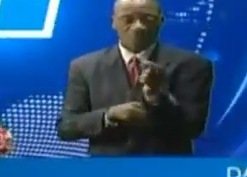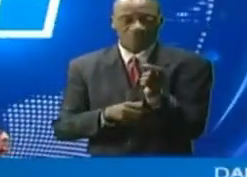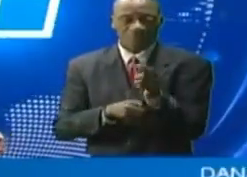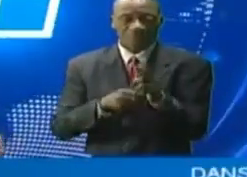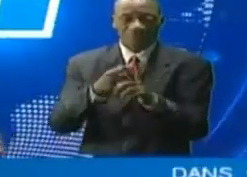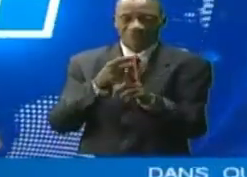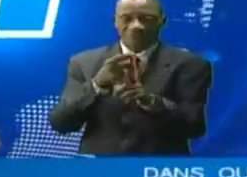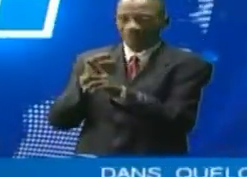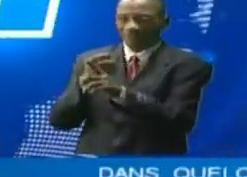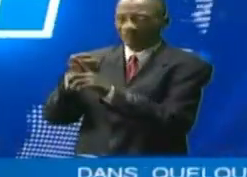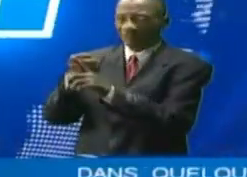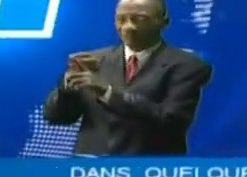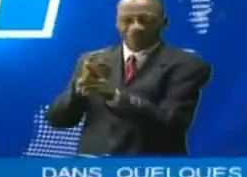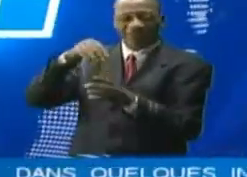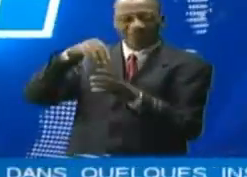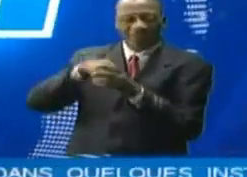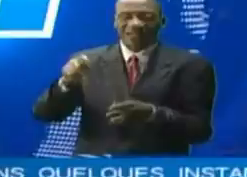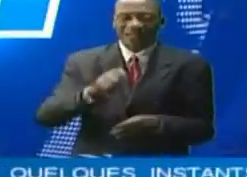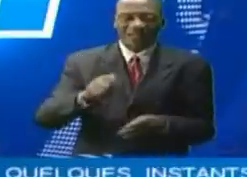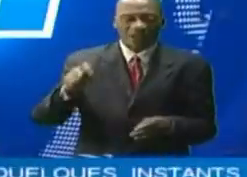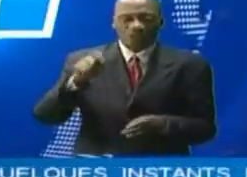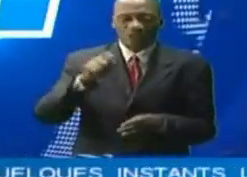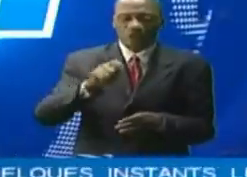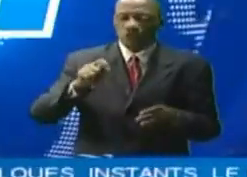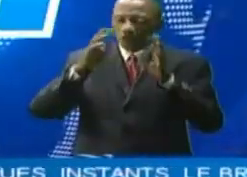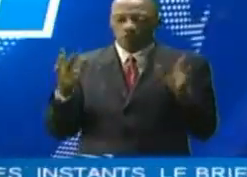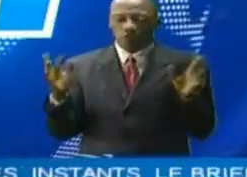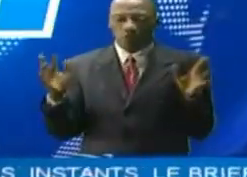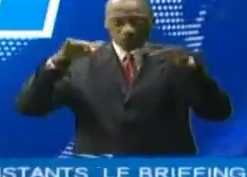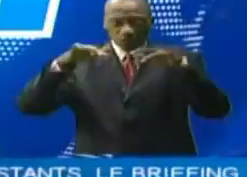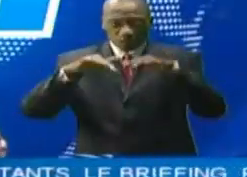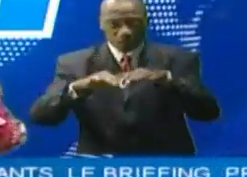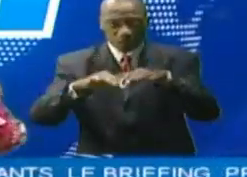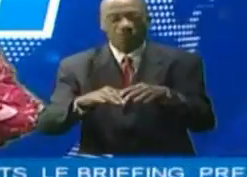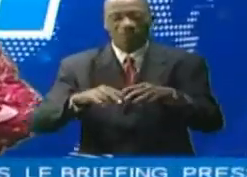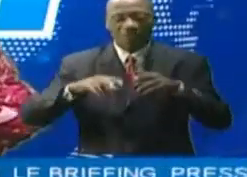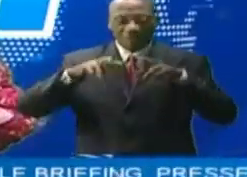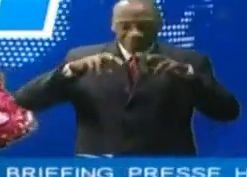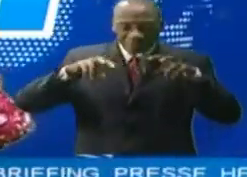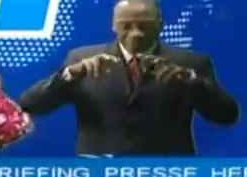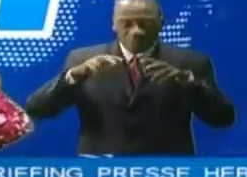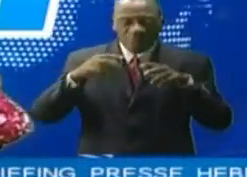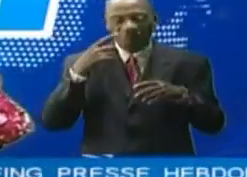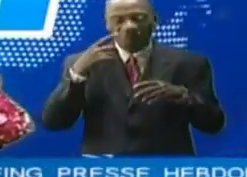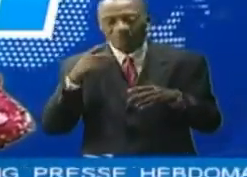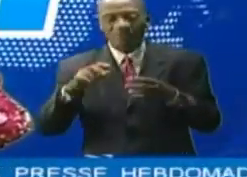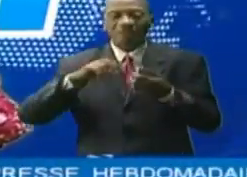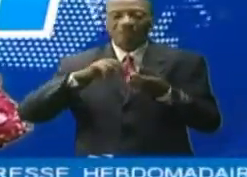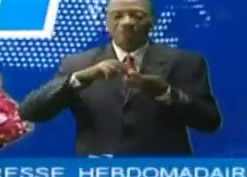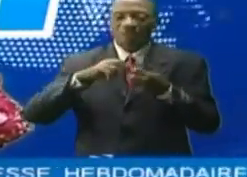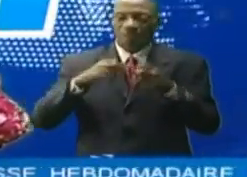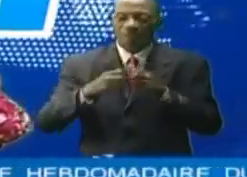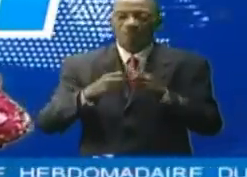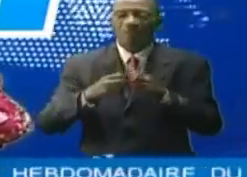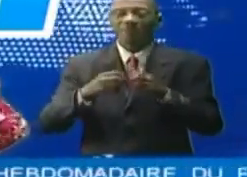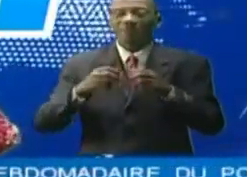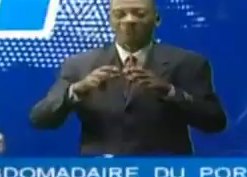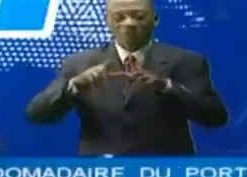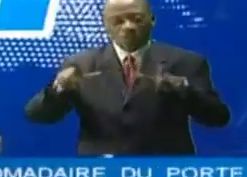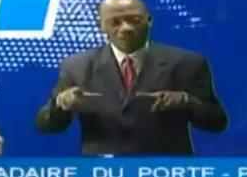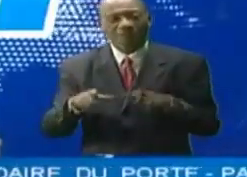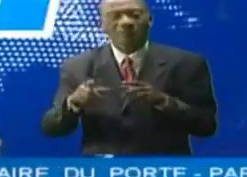territoire de l'Ituri vont échanger sur les questions pratiques et concrètes, dont la question locale pour aboutir à